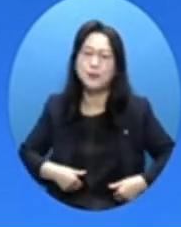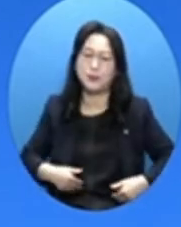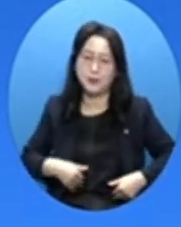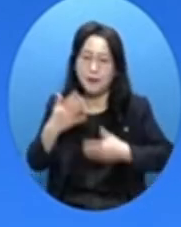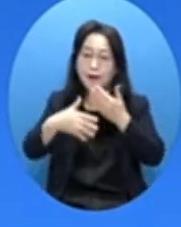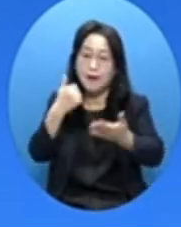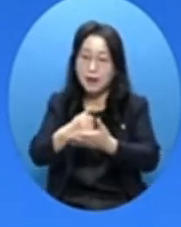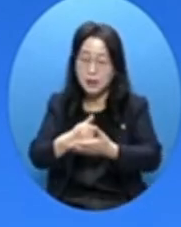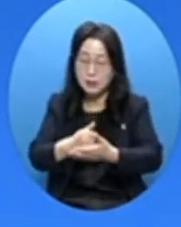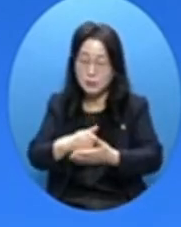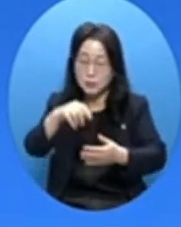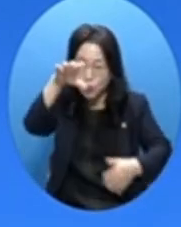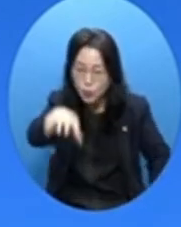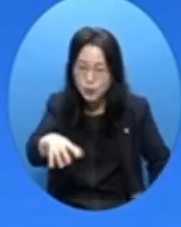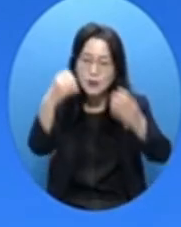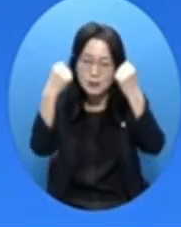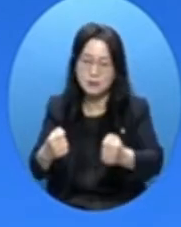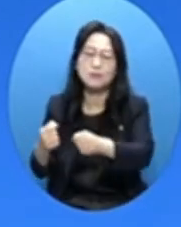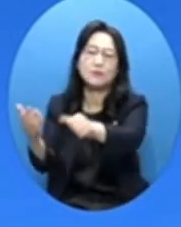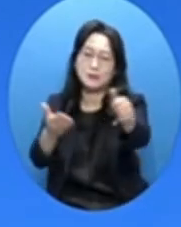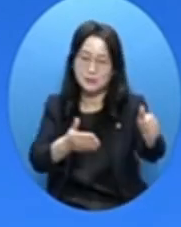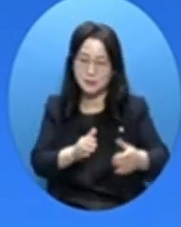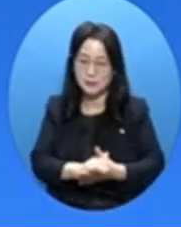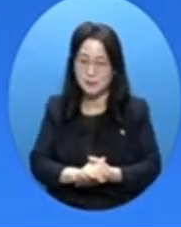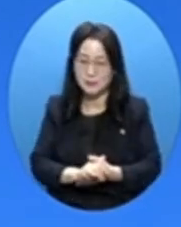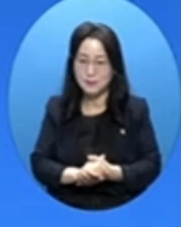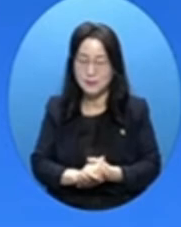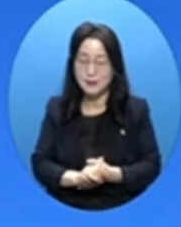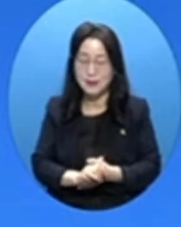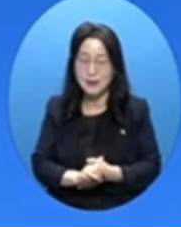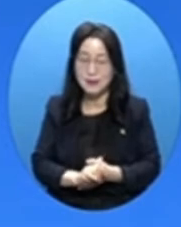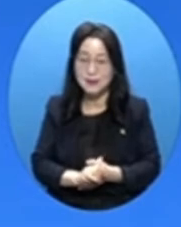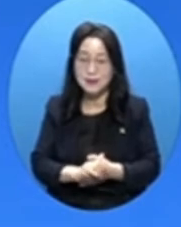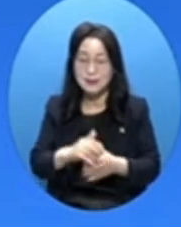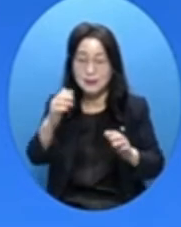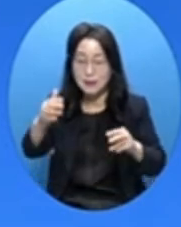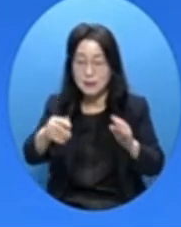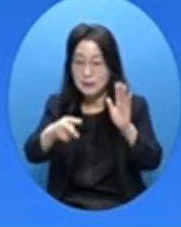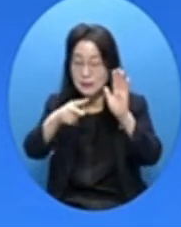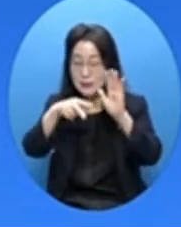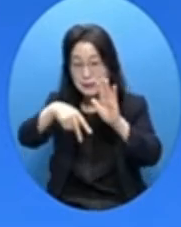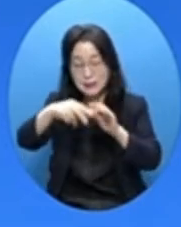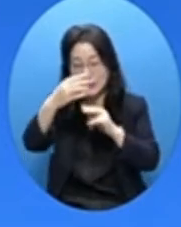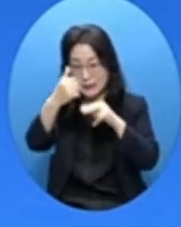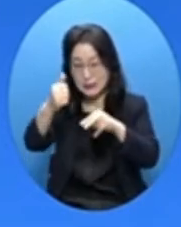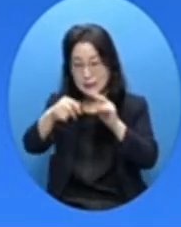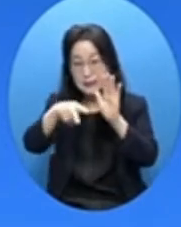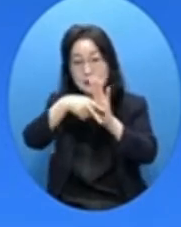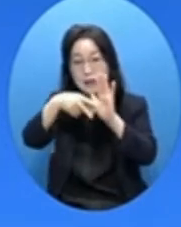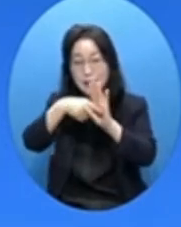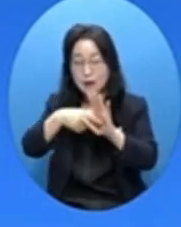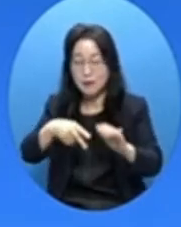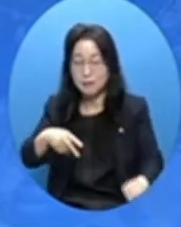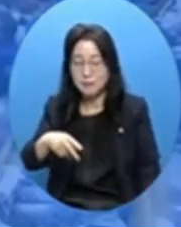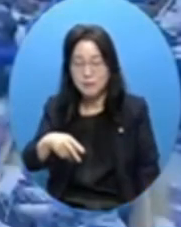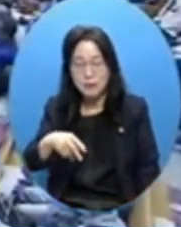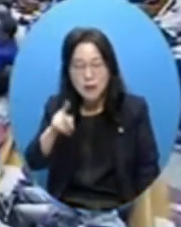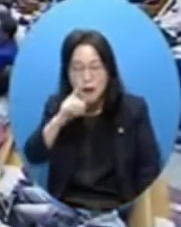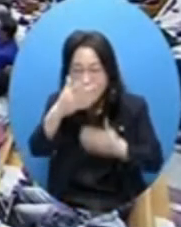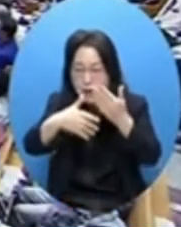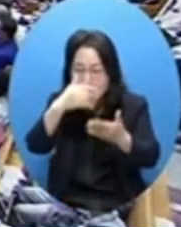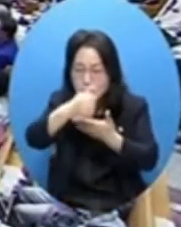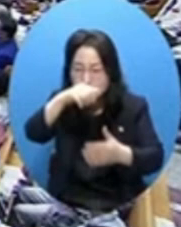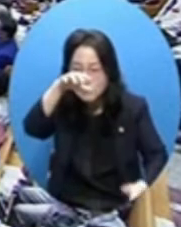여름 이끼를 질 맵으로 축원합니다 이사야가 한 음에 전했을 때 환상을 보았습니다